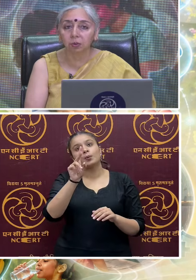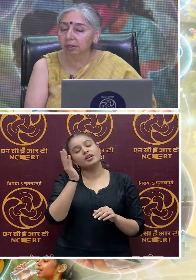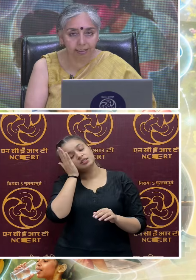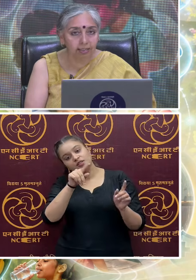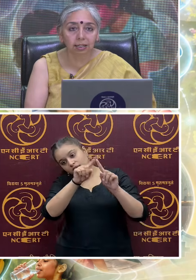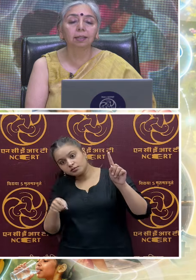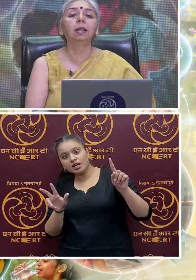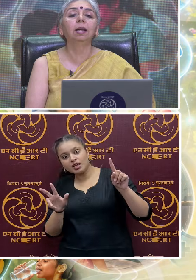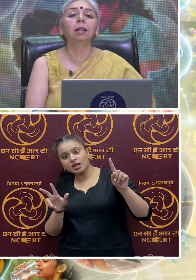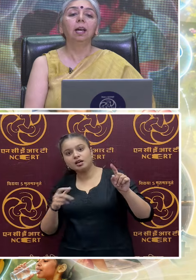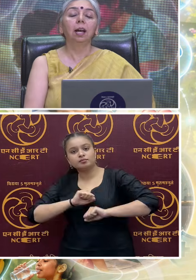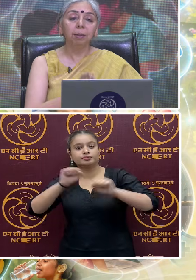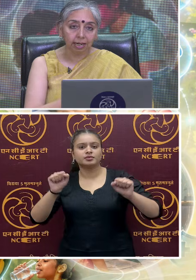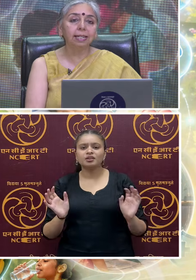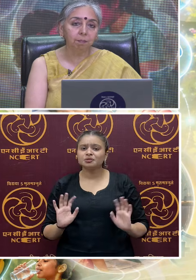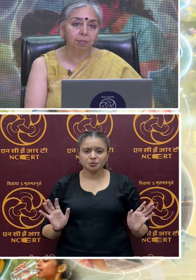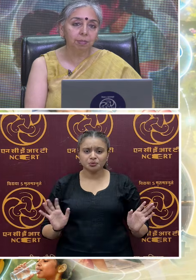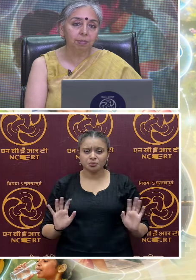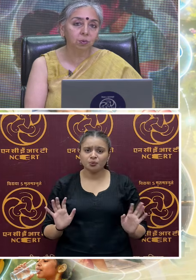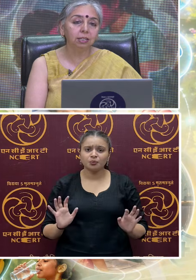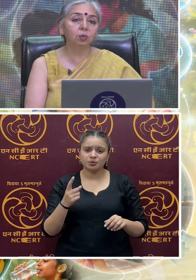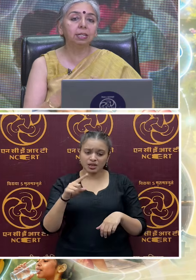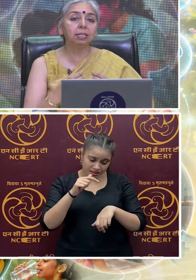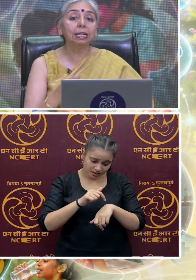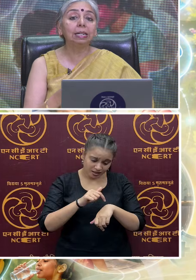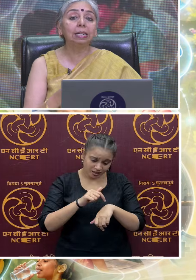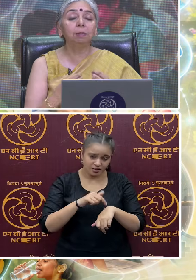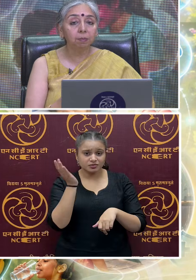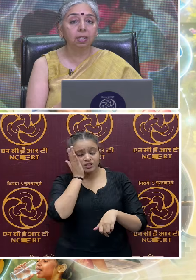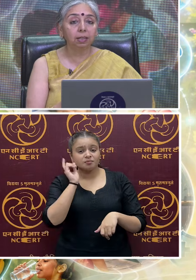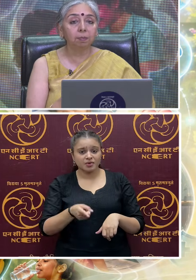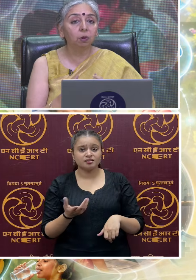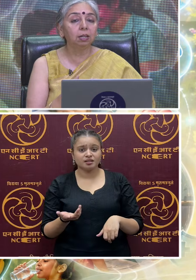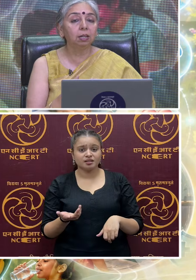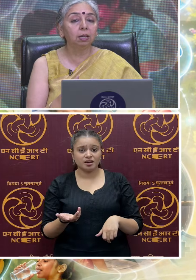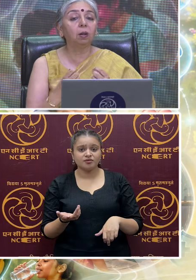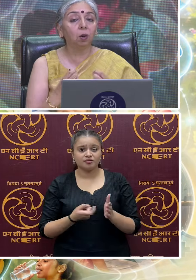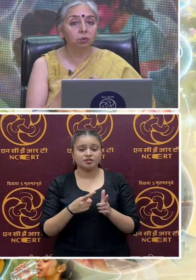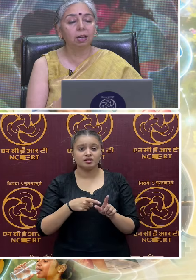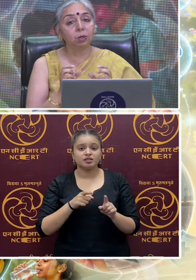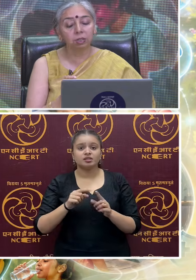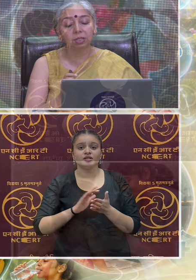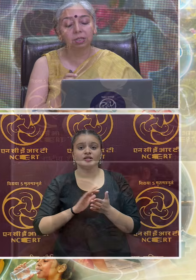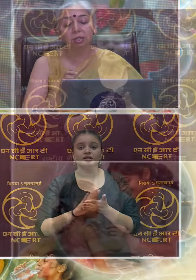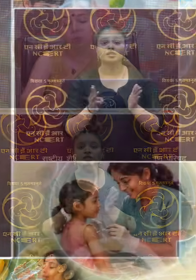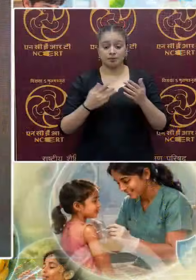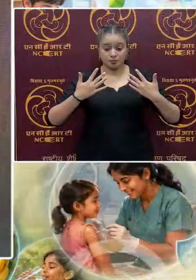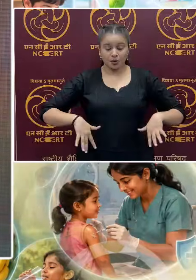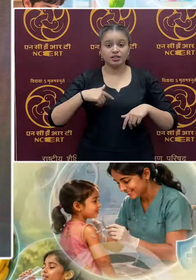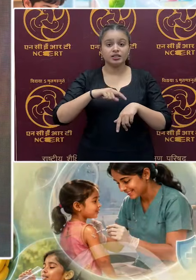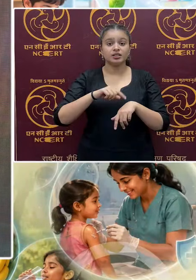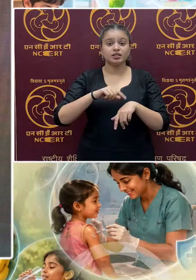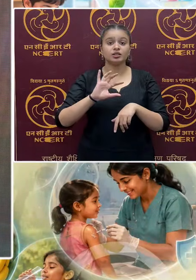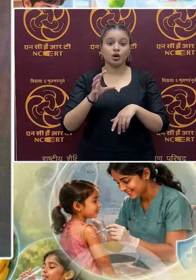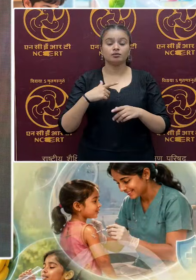पूरे हो गए, बट ऐसा नहीं है। हमें राइट टाइम पे सोना है, जिसको हम एक सर्केडियन रिदम कहते हैं। हमारी बॉडी की क्लॉक जो है हमें उसको रिस्पेक्ट